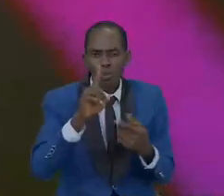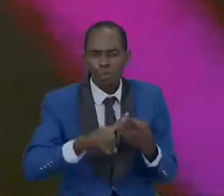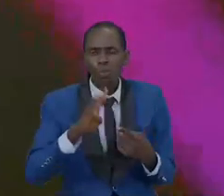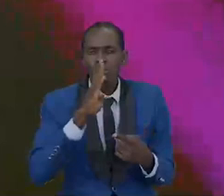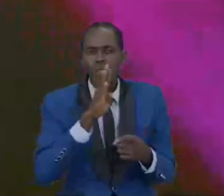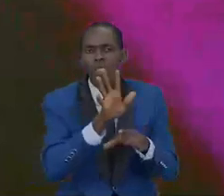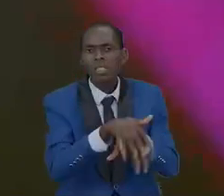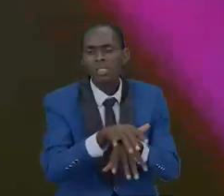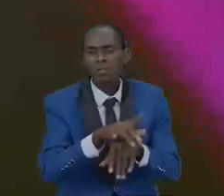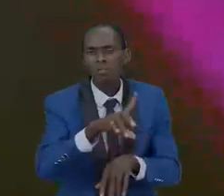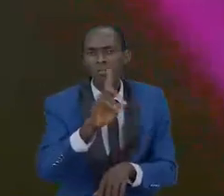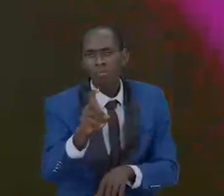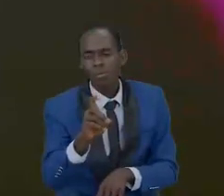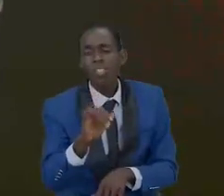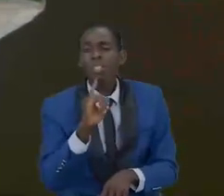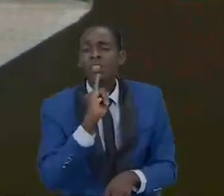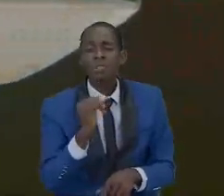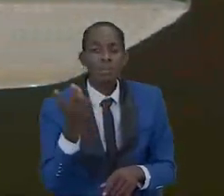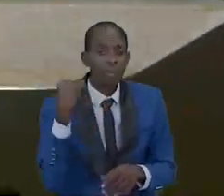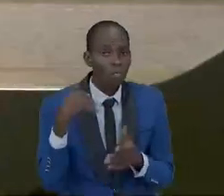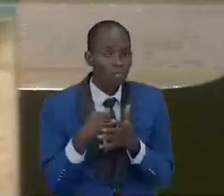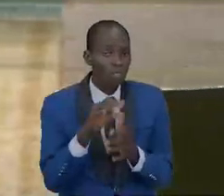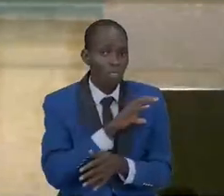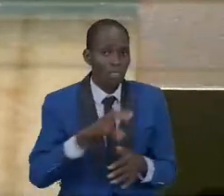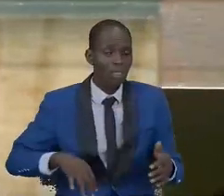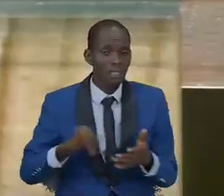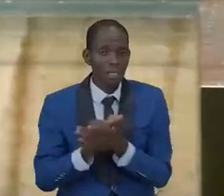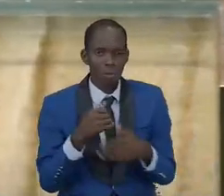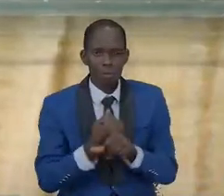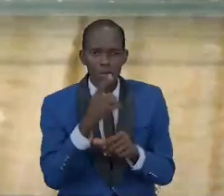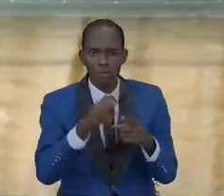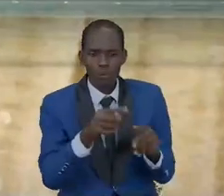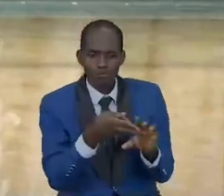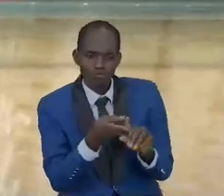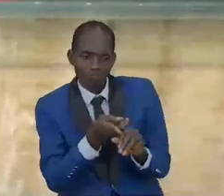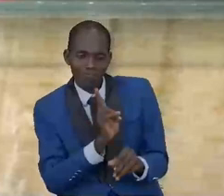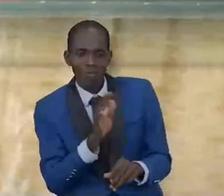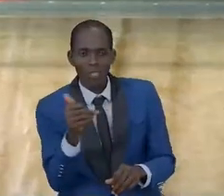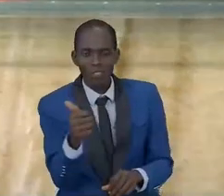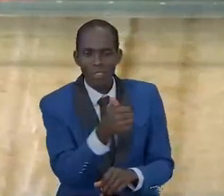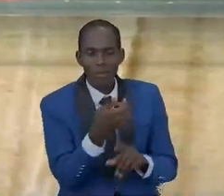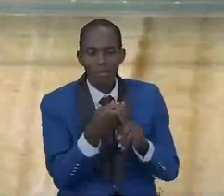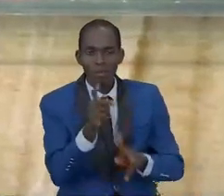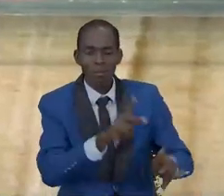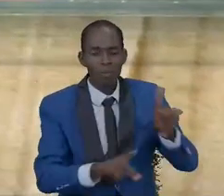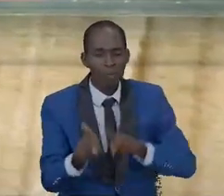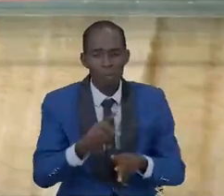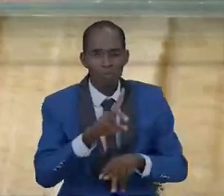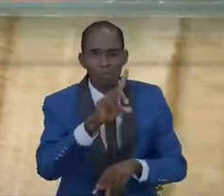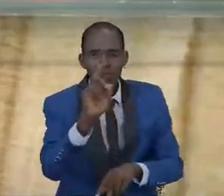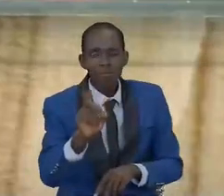un hypocrite est-ce que tu as fait que tu te sépare de ces pêcheurs